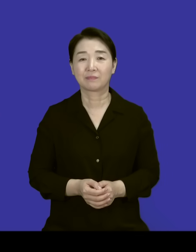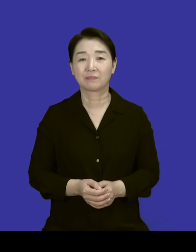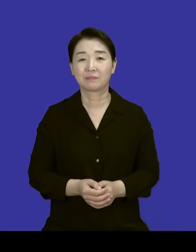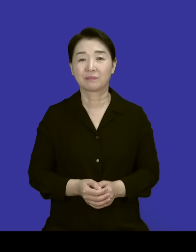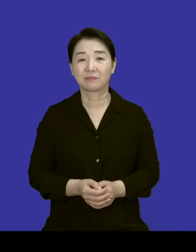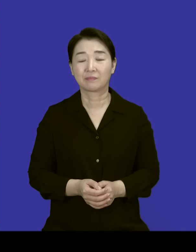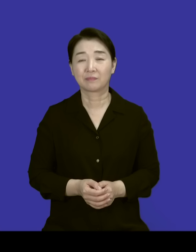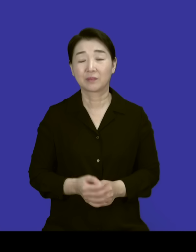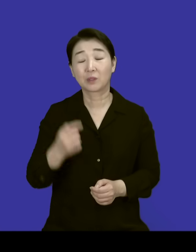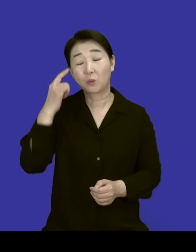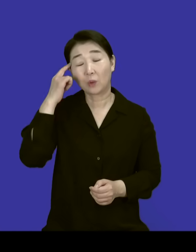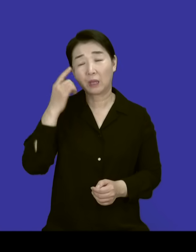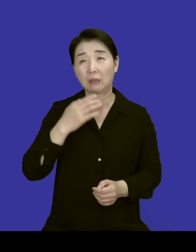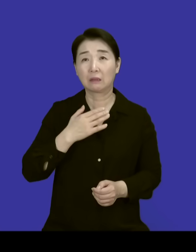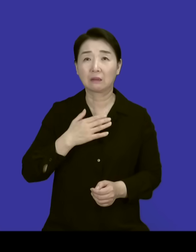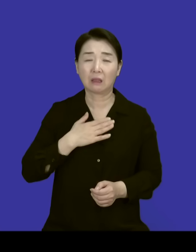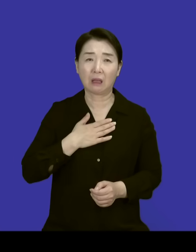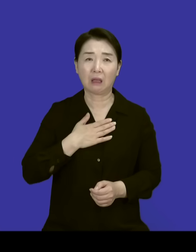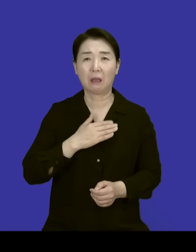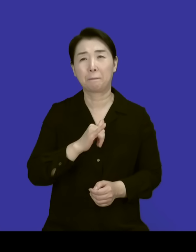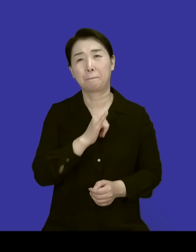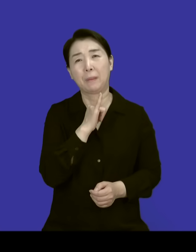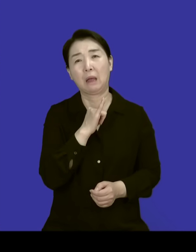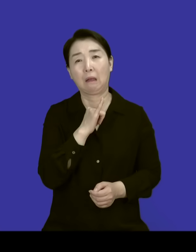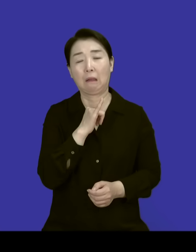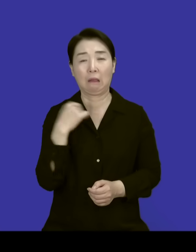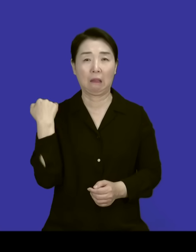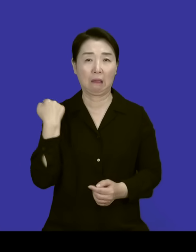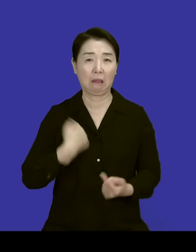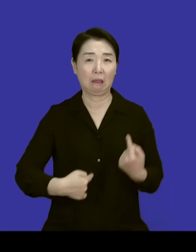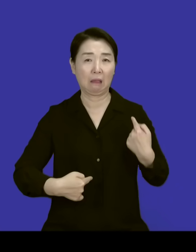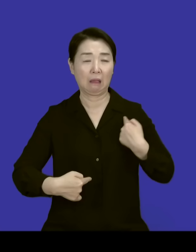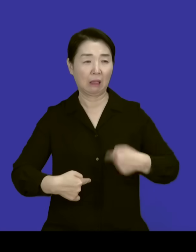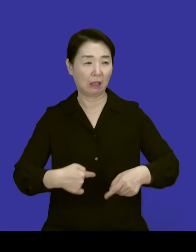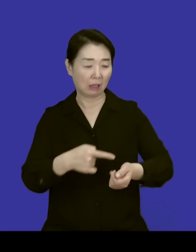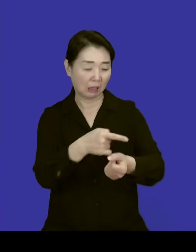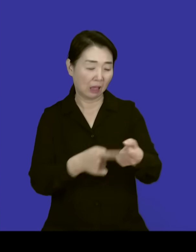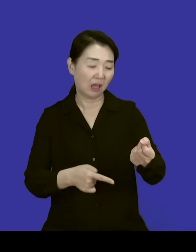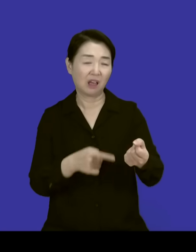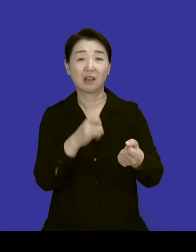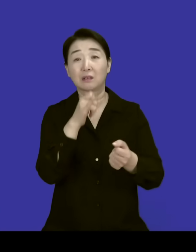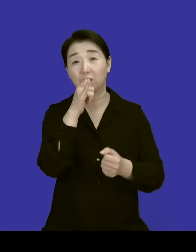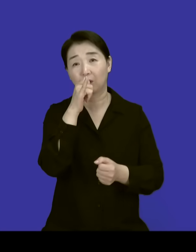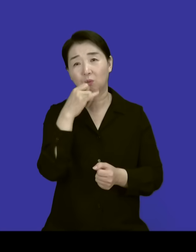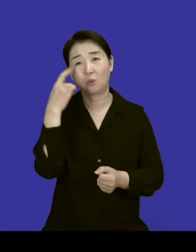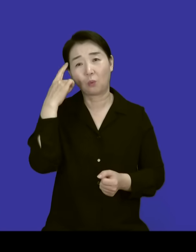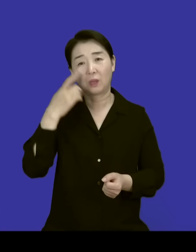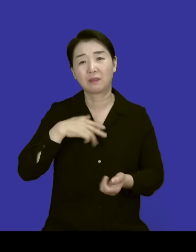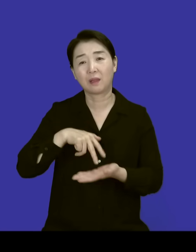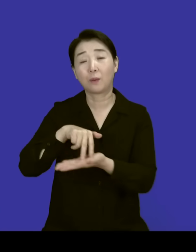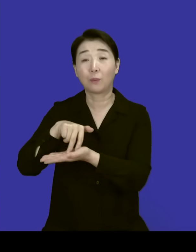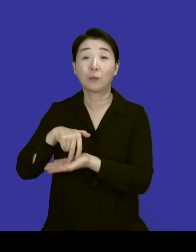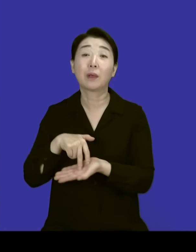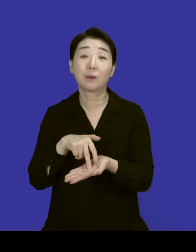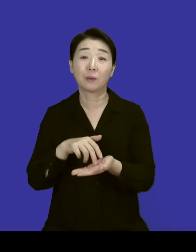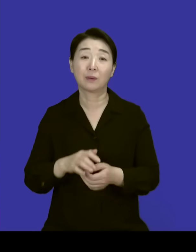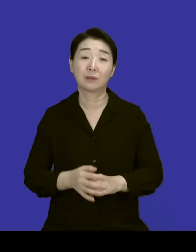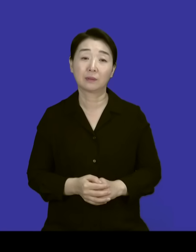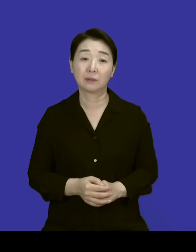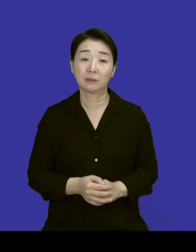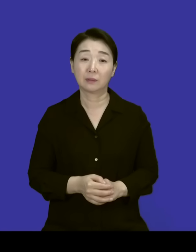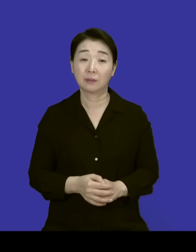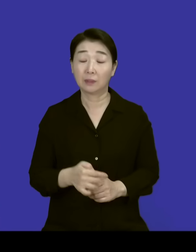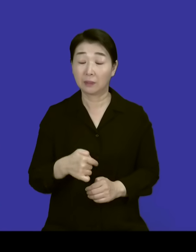팔에다 제가 자해도 막 하고 그랬거든요. 예, 혼자 막 뭐 너무 외로운 것도 있으니까. 네네. 혼자 제가